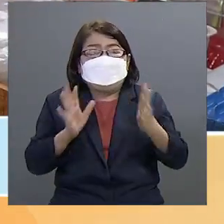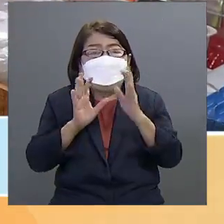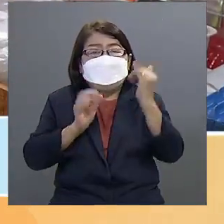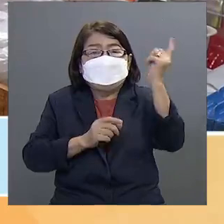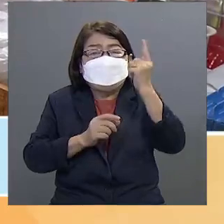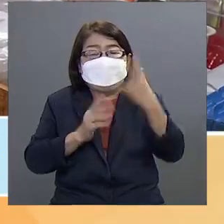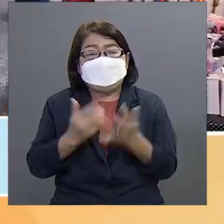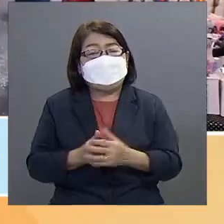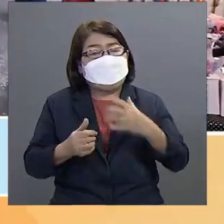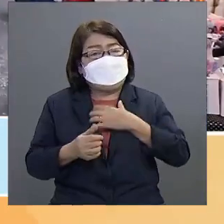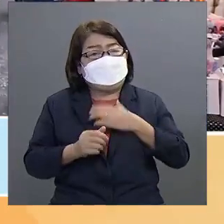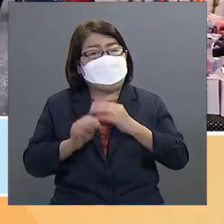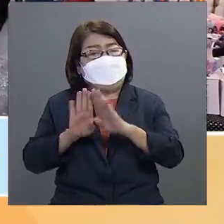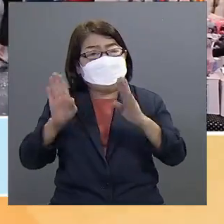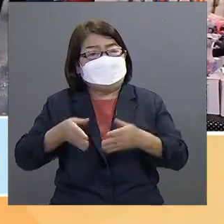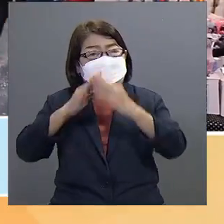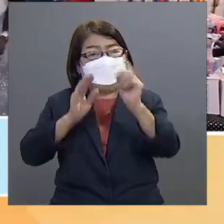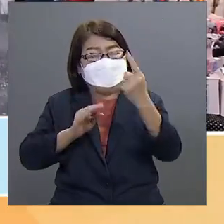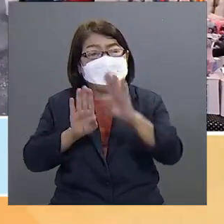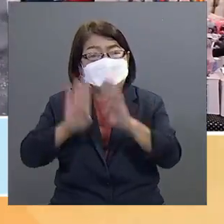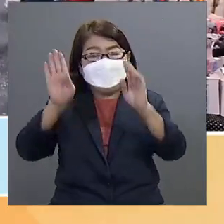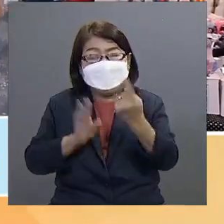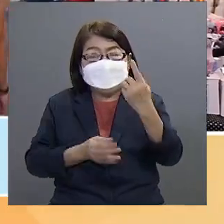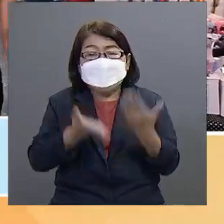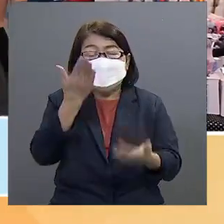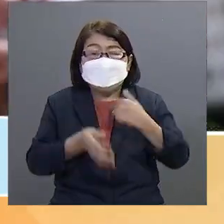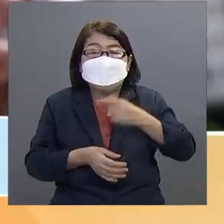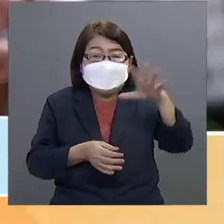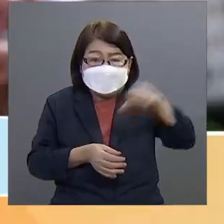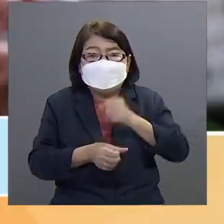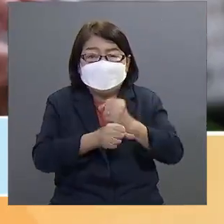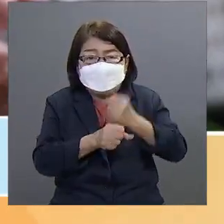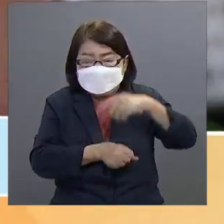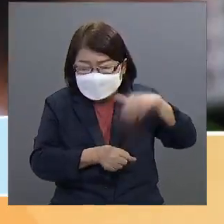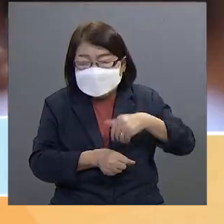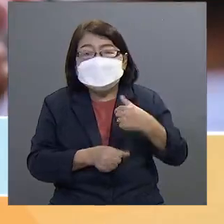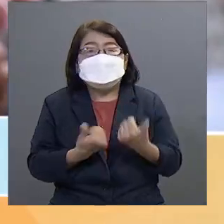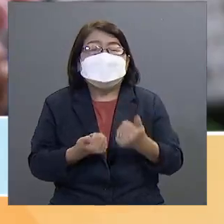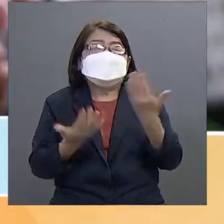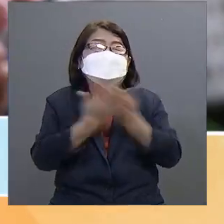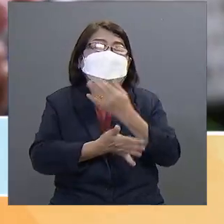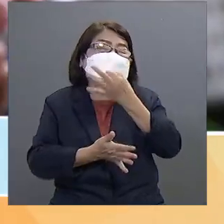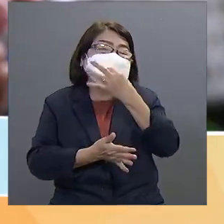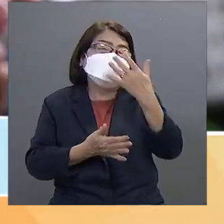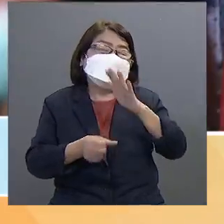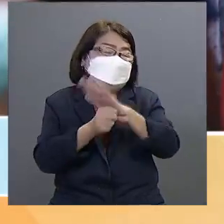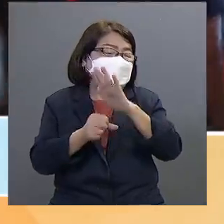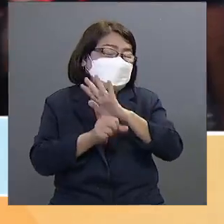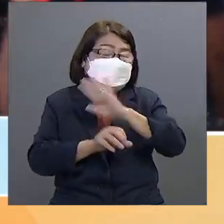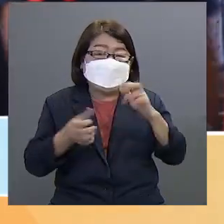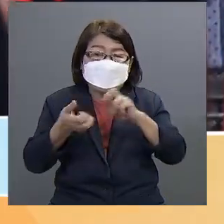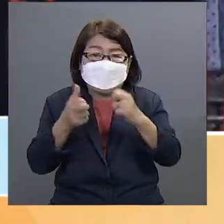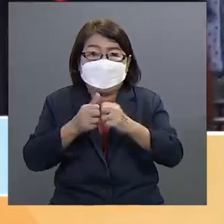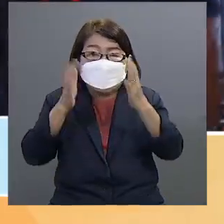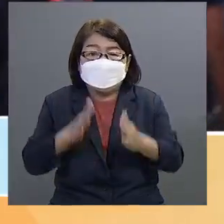ที่จะดึงพวกเขากลับมาก็บางคนอาจจะเปลี่ยนอาชีพไปแล้วอาจจะทำให้เราเผชิญกับปัญหาการขาดแคลนแรงงานไหมคะ ที่ผมมาต้องยอมรับนะ